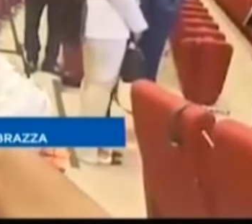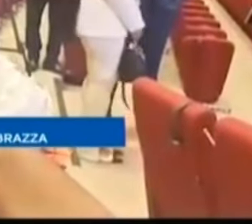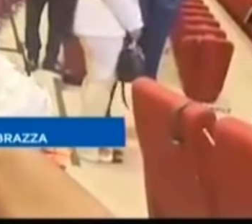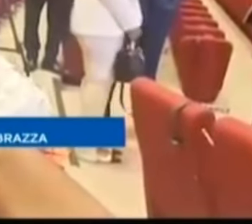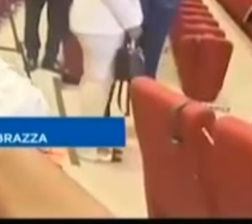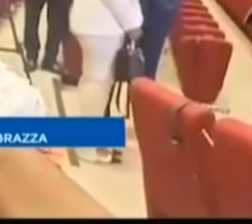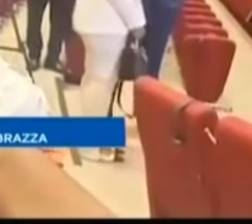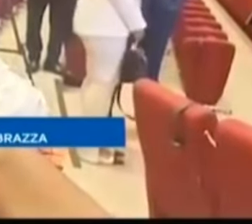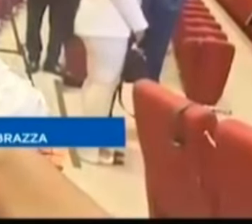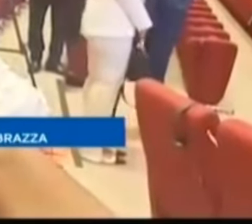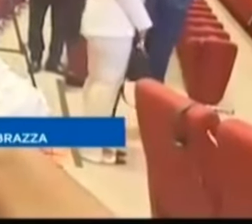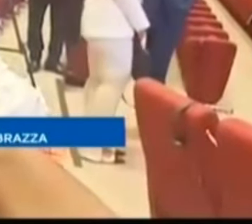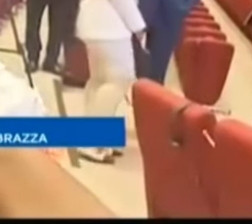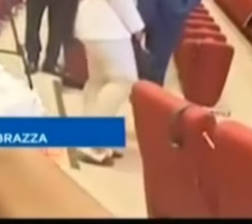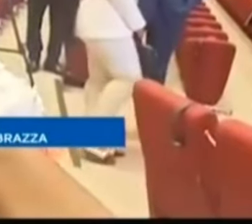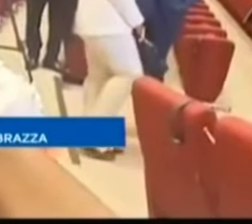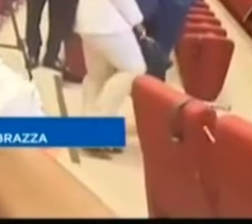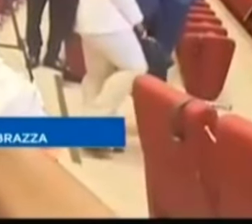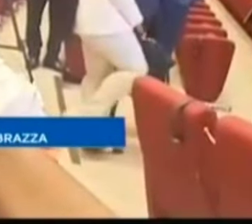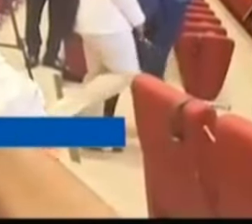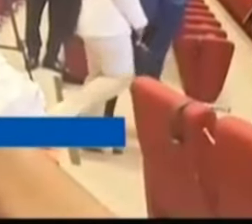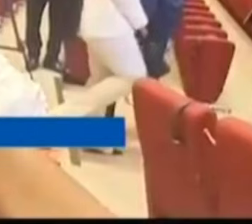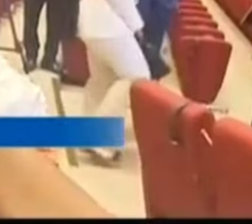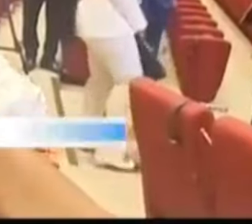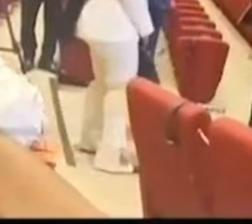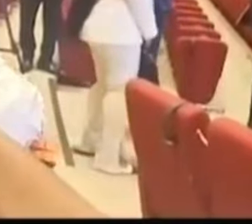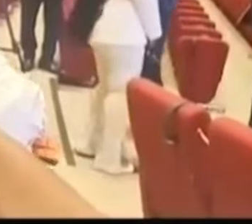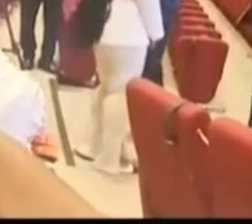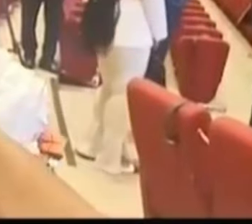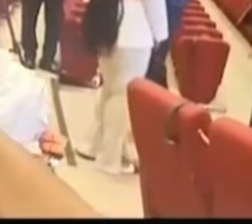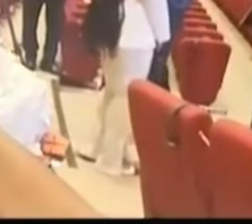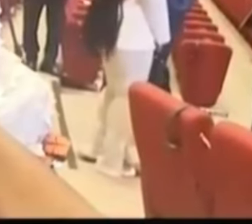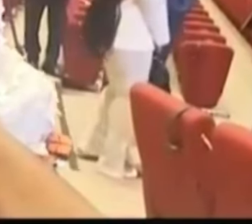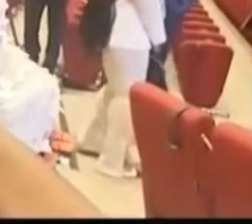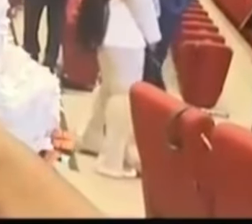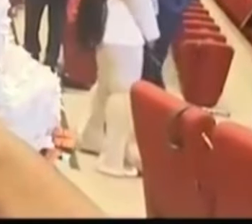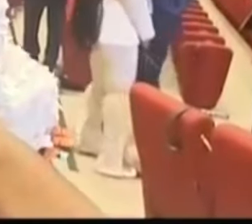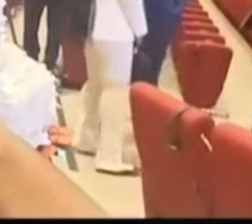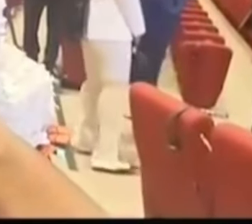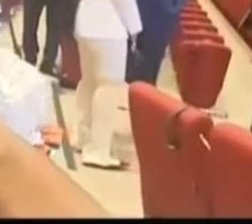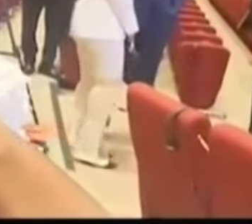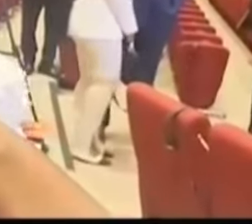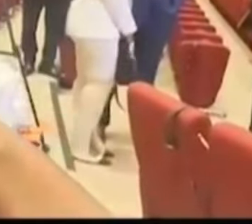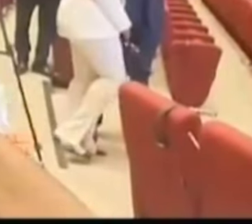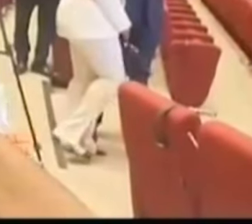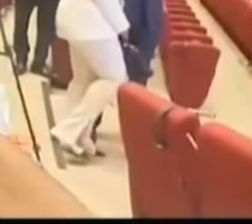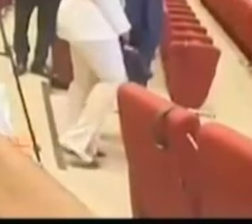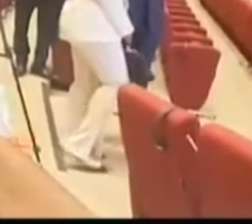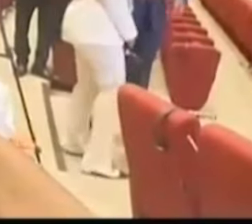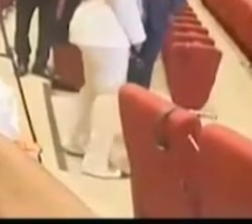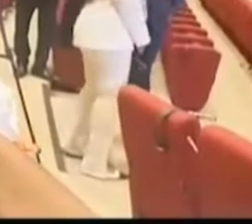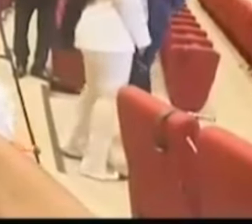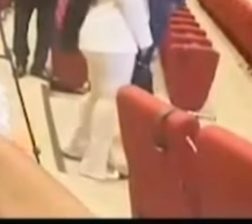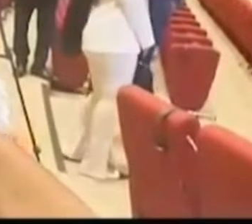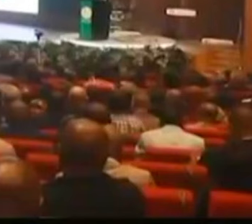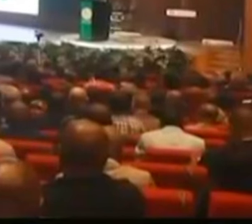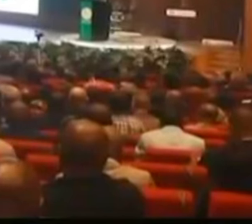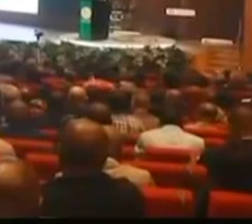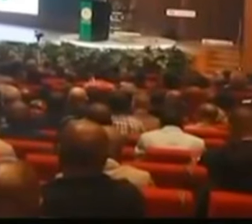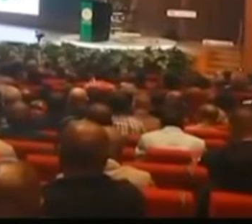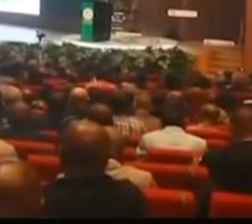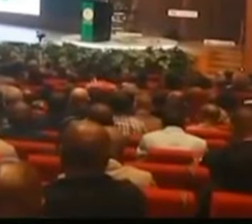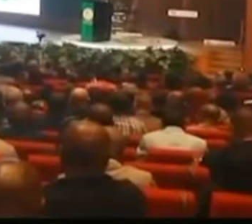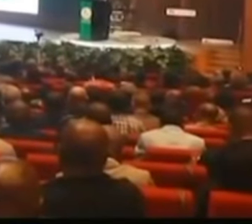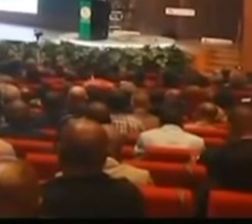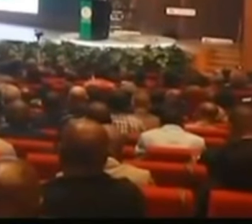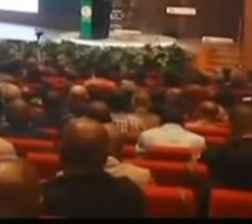nous avons ce qu'on appelle le projet vert. Nous avons commencé justement à planter plein d'arbres et intervenir. Les